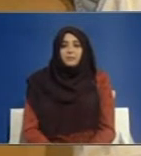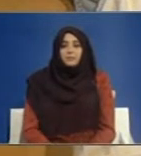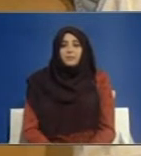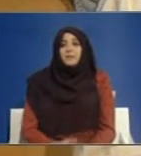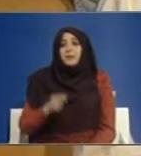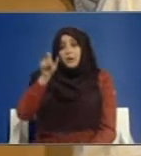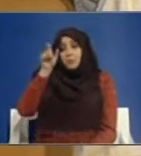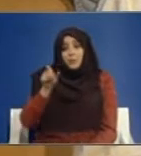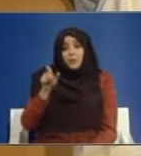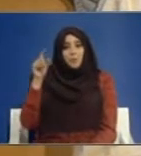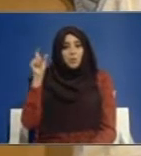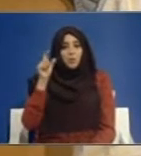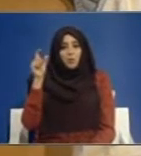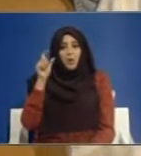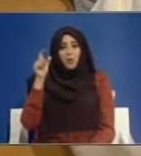الإنسان المسلم